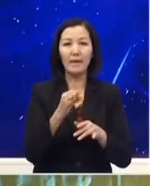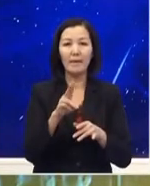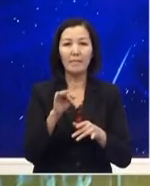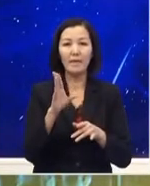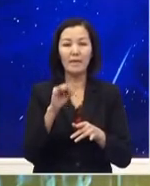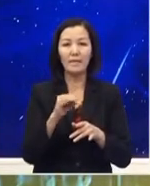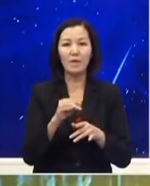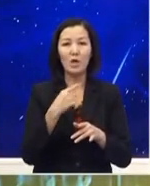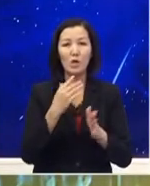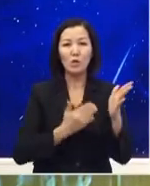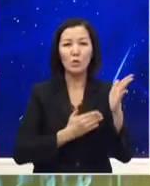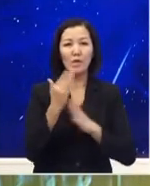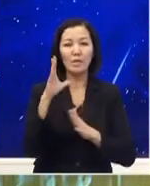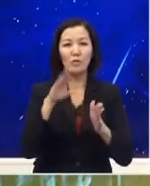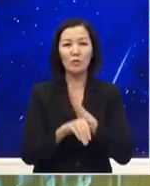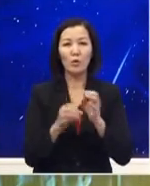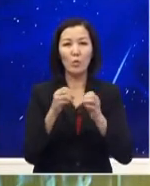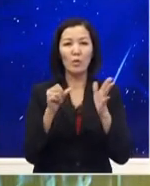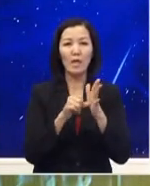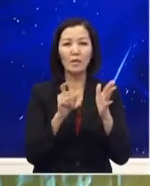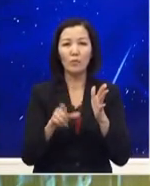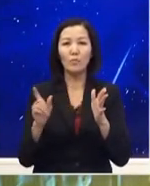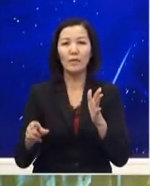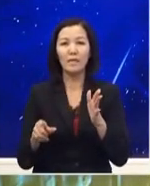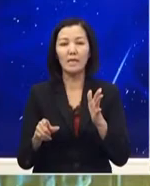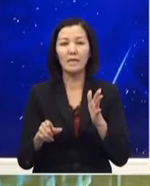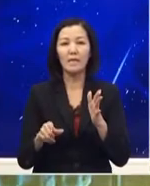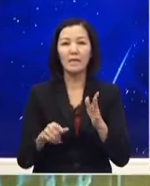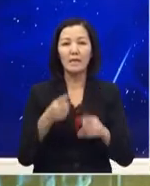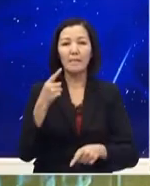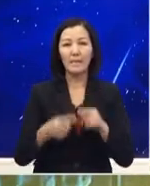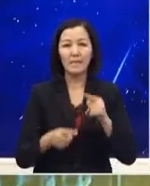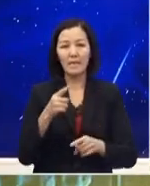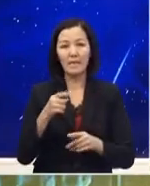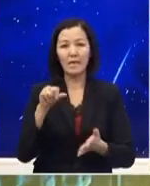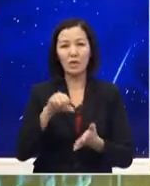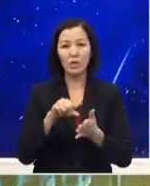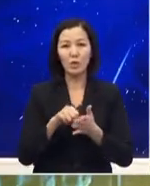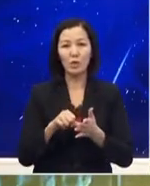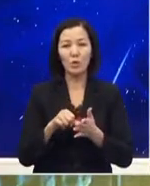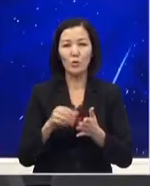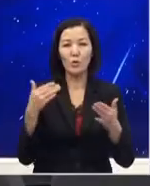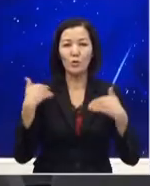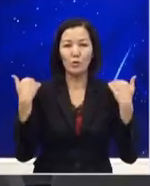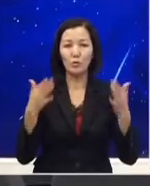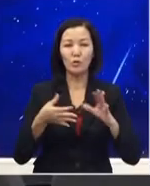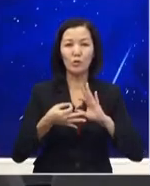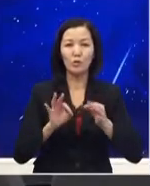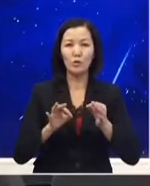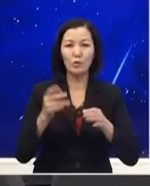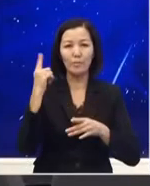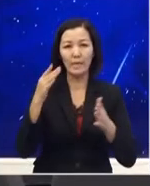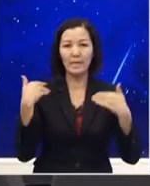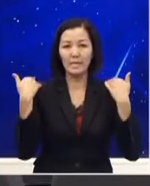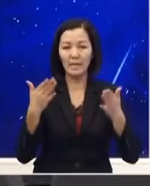праймериз кезеңінде жоғары дауыс жинаған 16 үміткер көпшіліктің алдында пікір сайысқа шықты. Ұтымды ұсыныс, тұшымды пікірлер